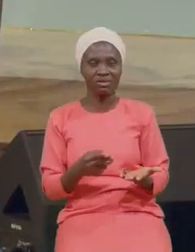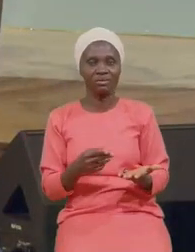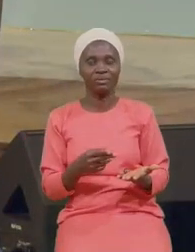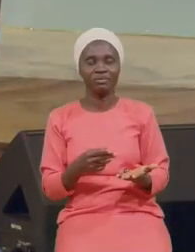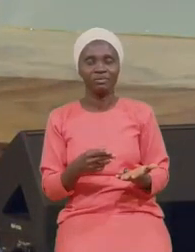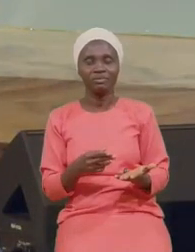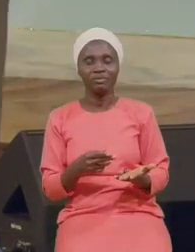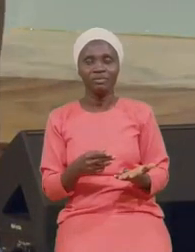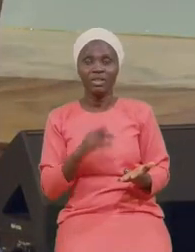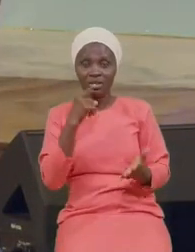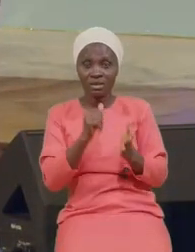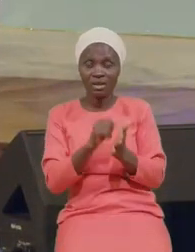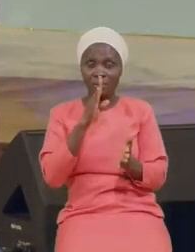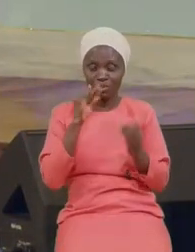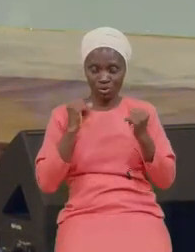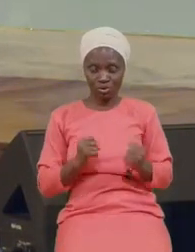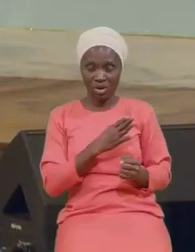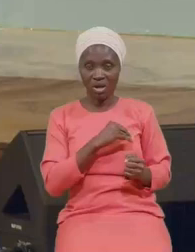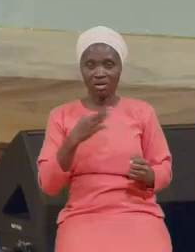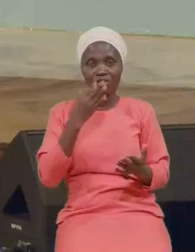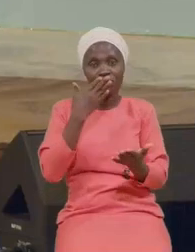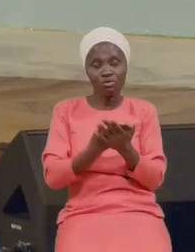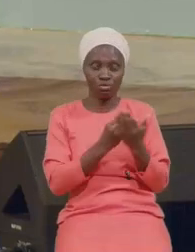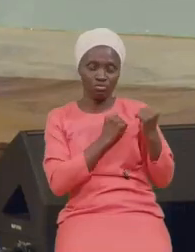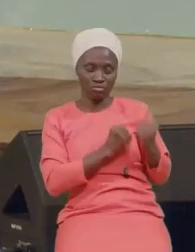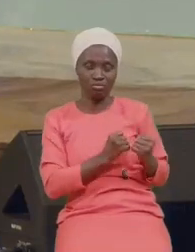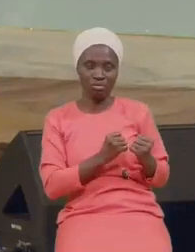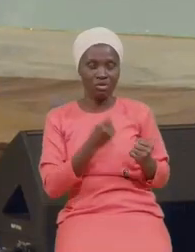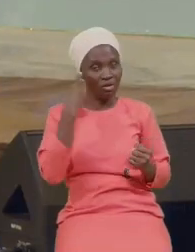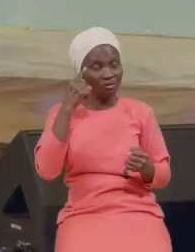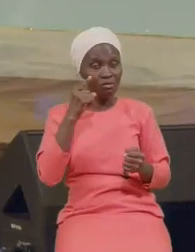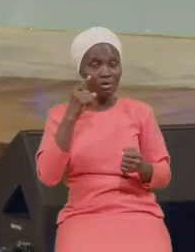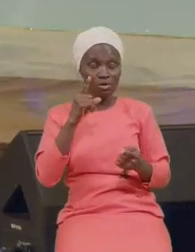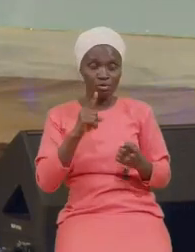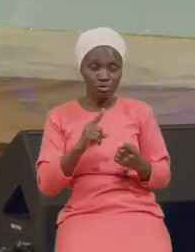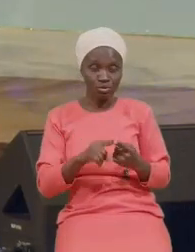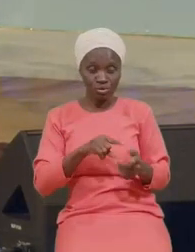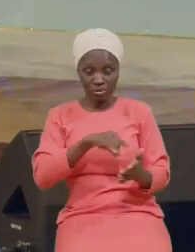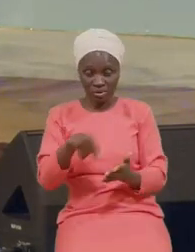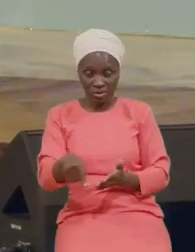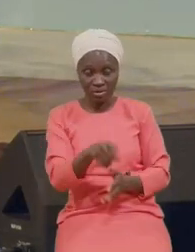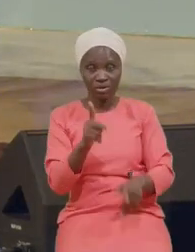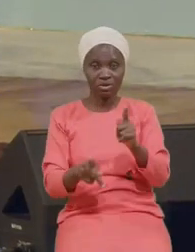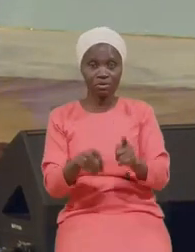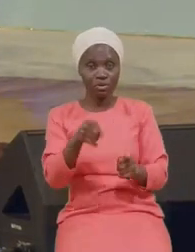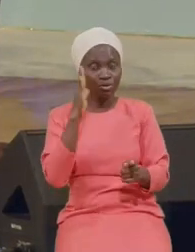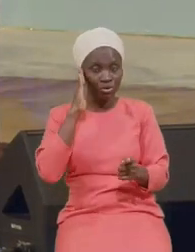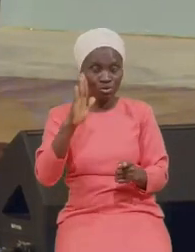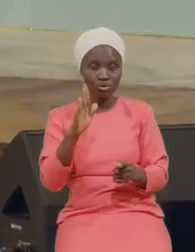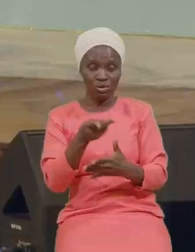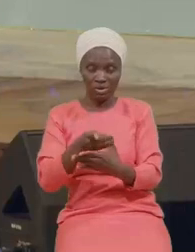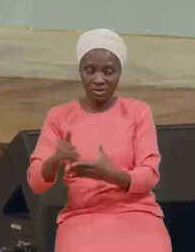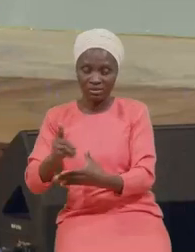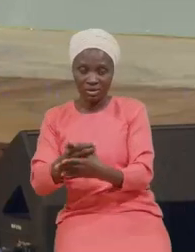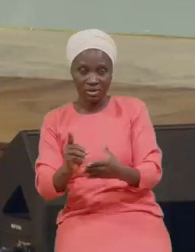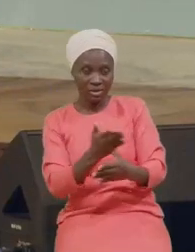dis toi tu veux toi et prends courage car c'est toi qui mettra ce peuple en possession du pays que